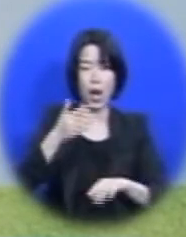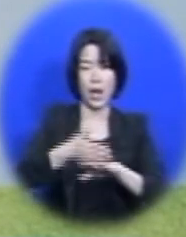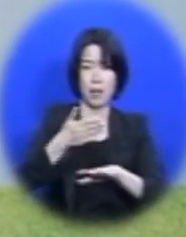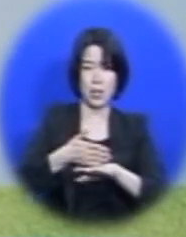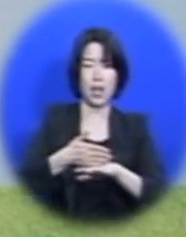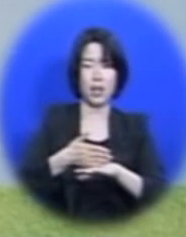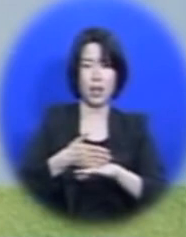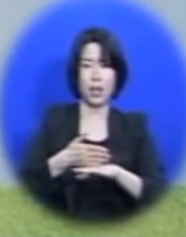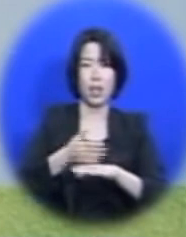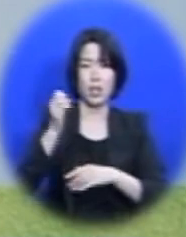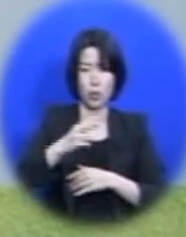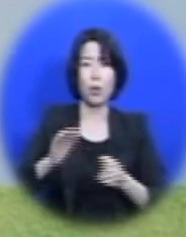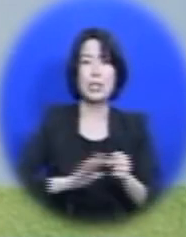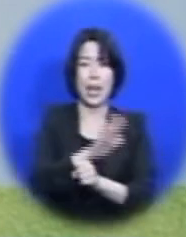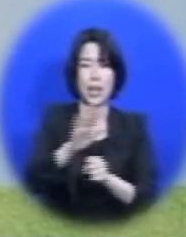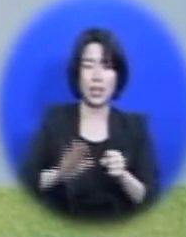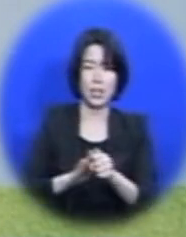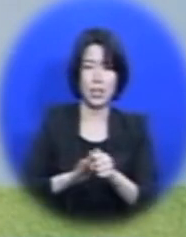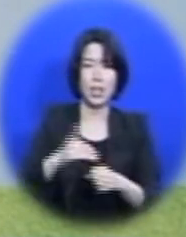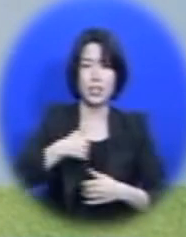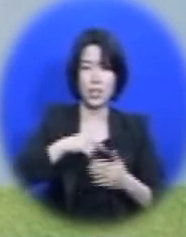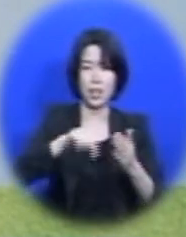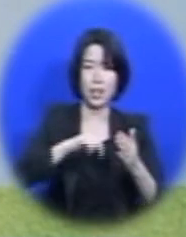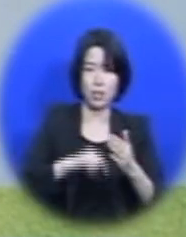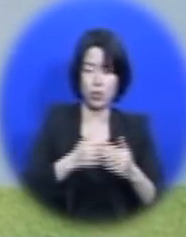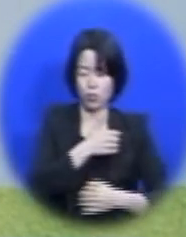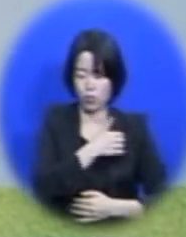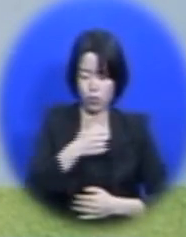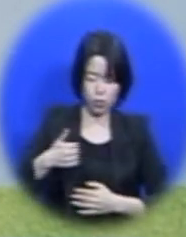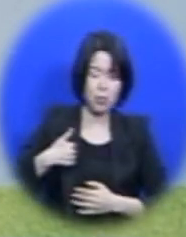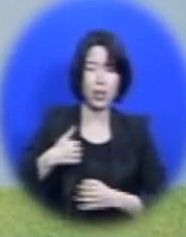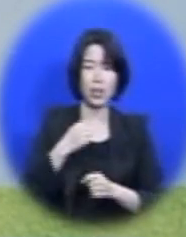감사가 그리고 사랑이 제 안에서 충만하게 해